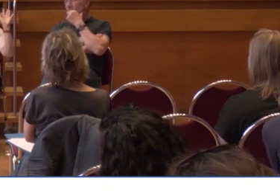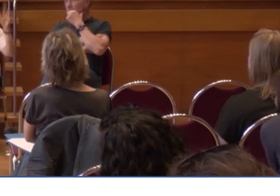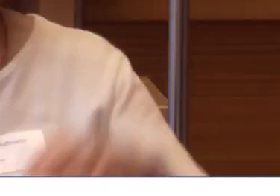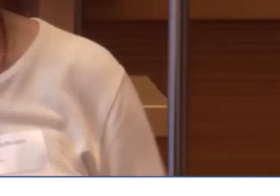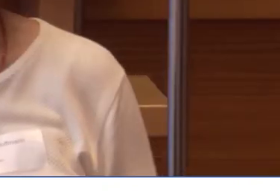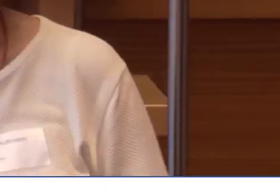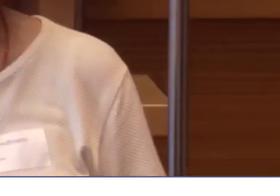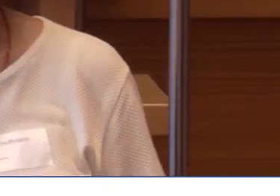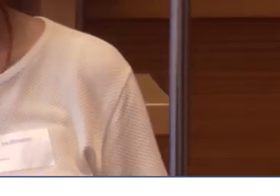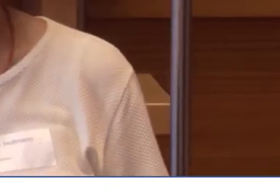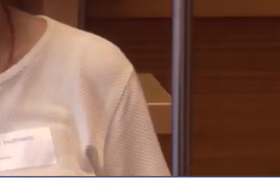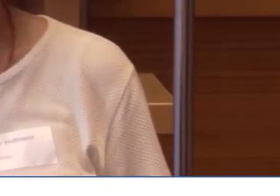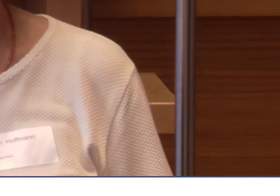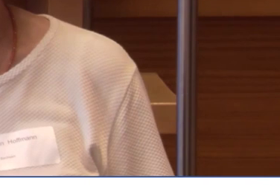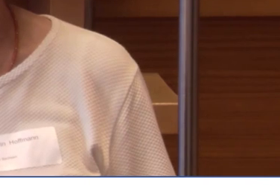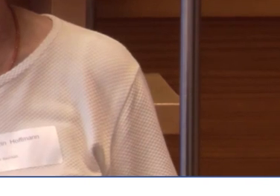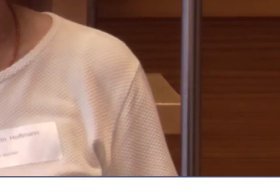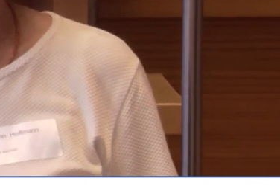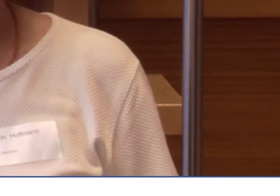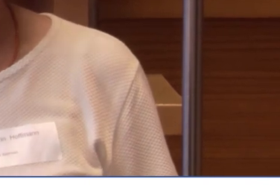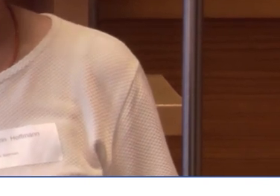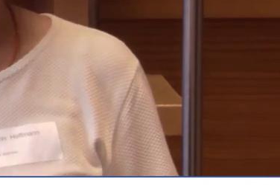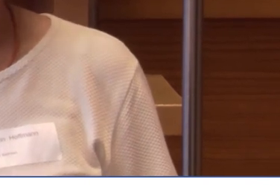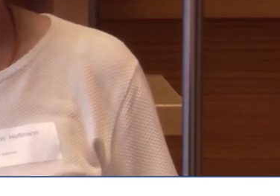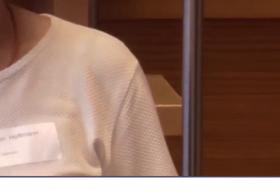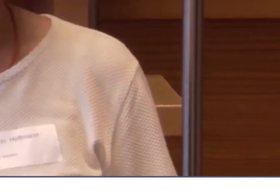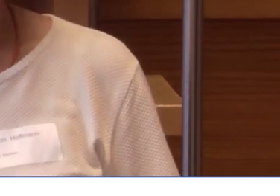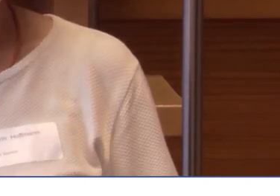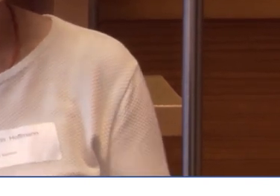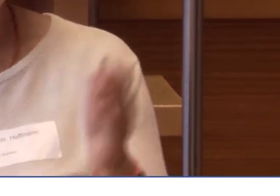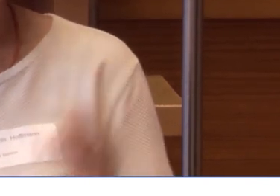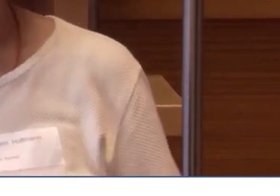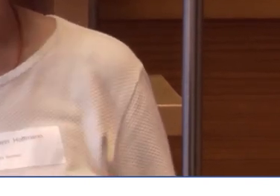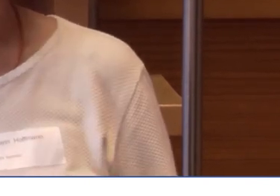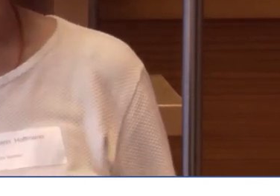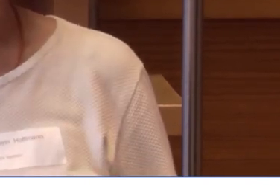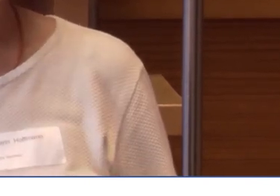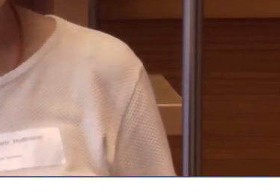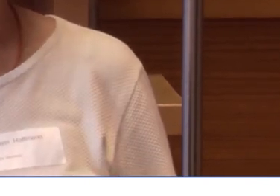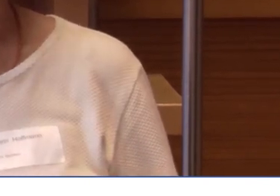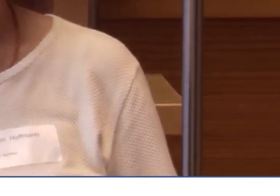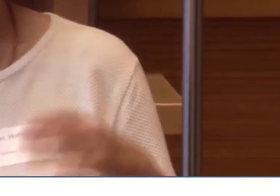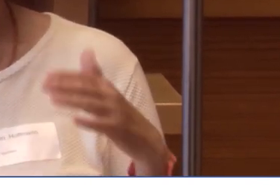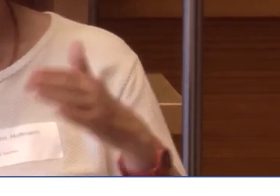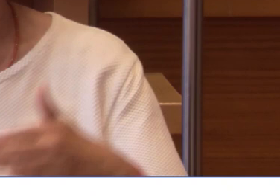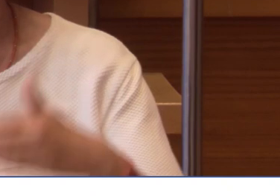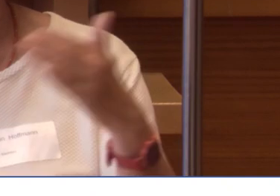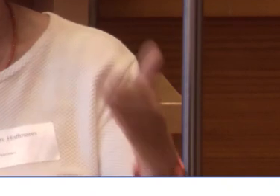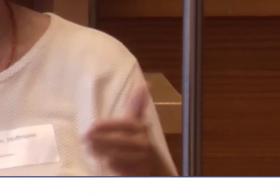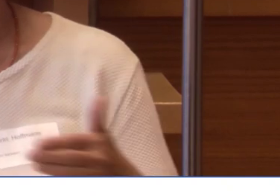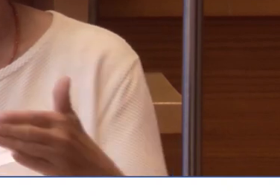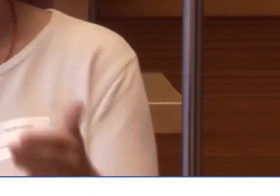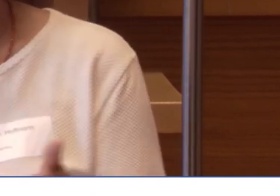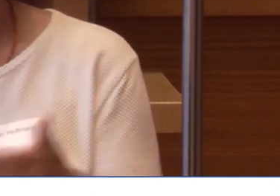Paragraphen 14 und so weiter geregelt ist aber wir schauen auch also meine Kollegin von der Sozialplanung dass wir hier